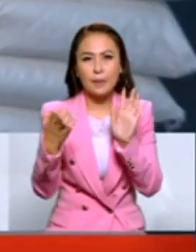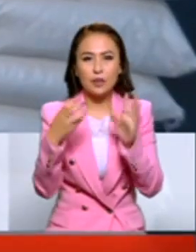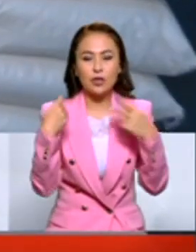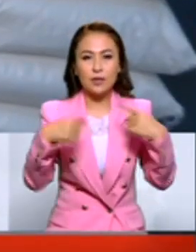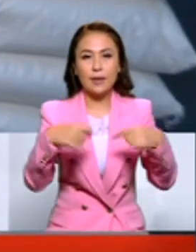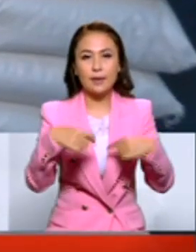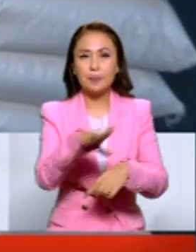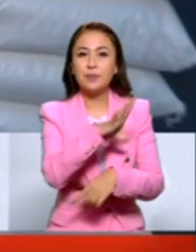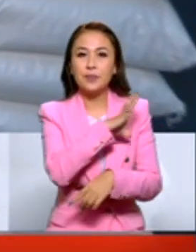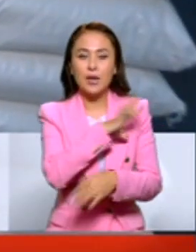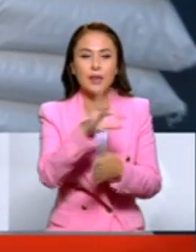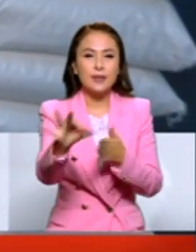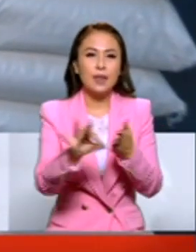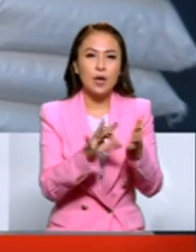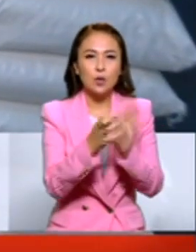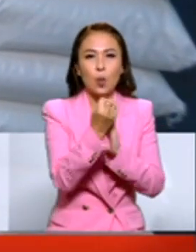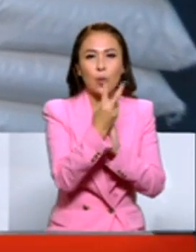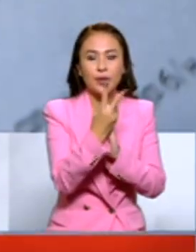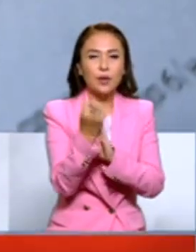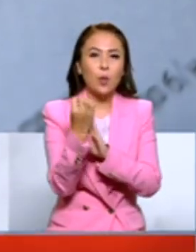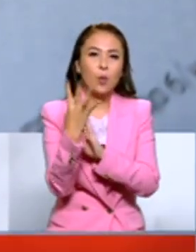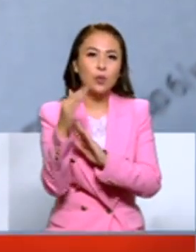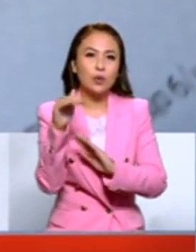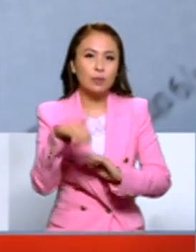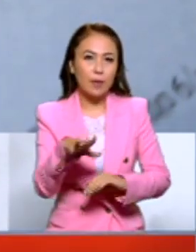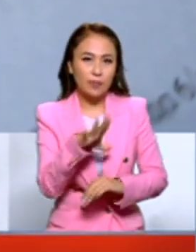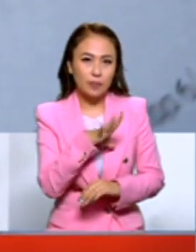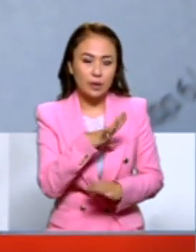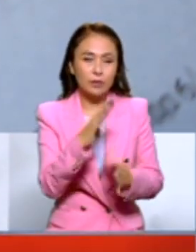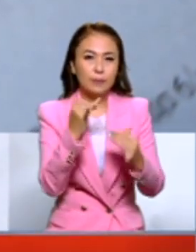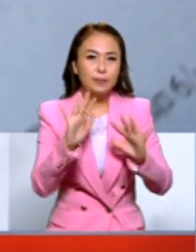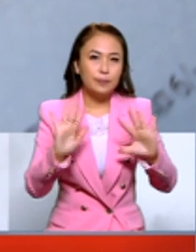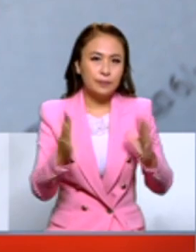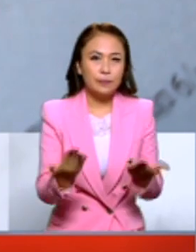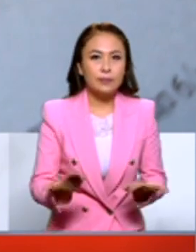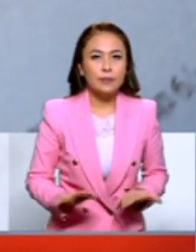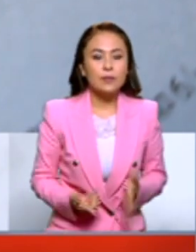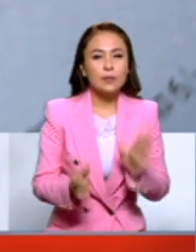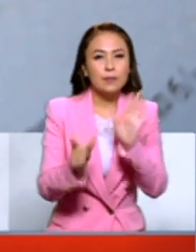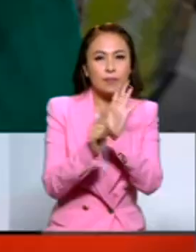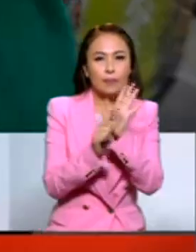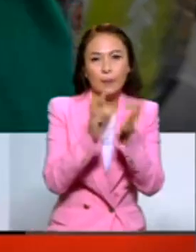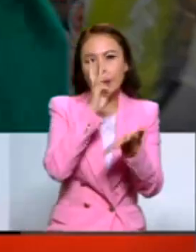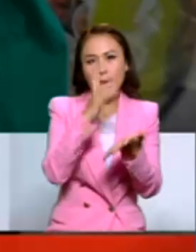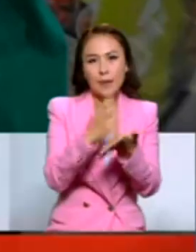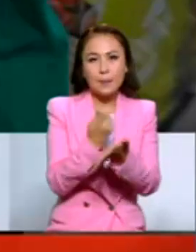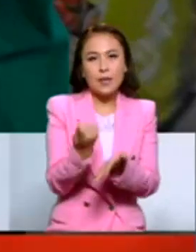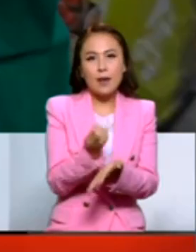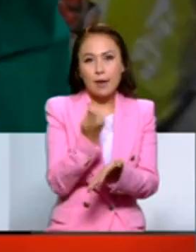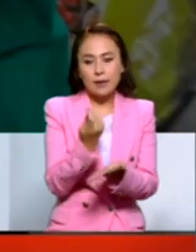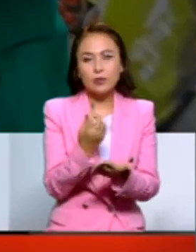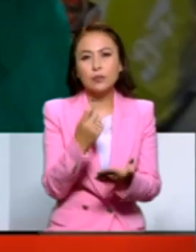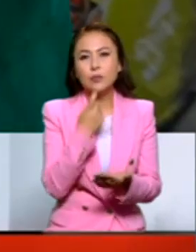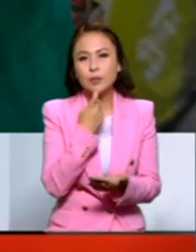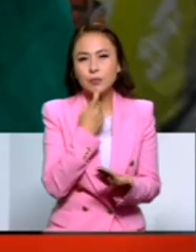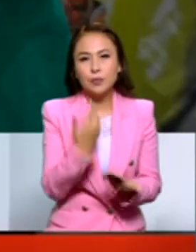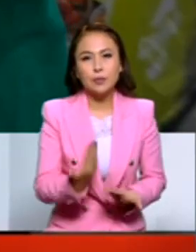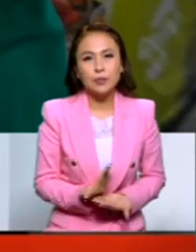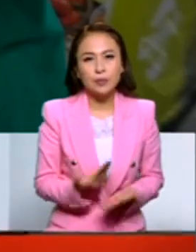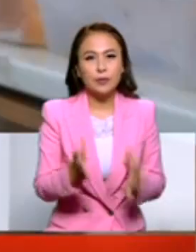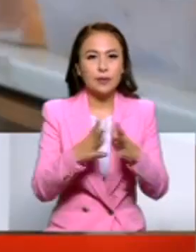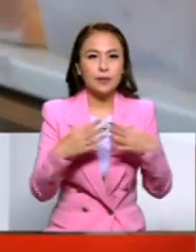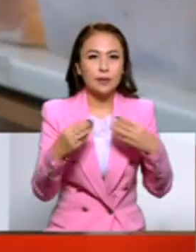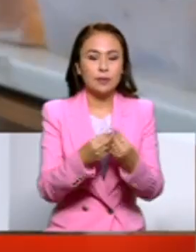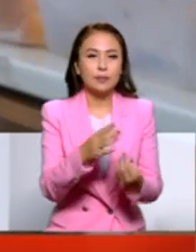бұл апта бірден 12-14 мыңға көтерілді. Бұл жағдай әсіресе зейнеткерлермен табысы аз, тұрмысы төмен отбасыларға қиын